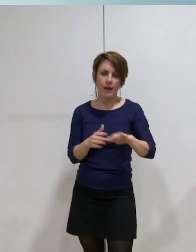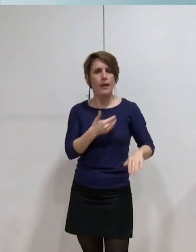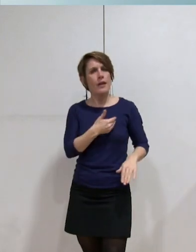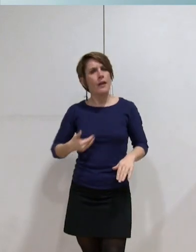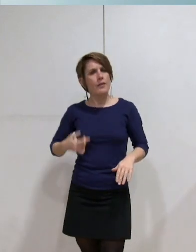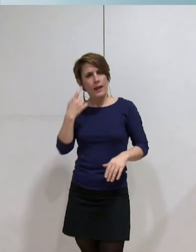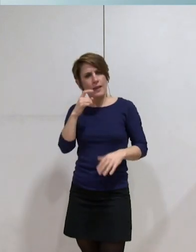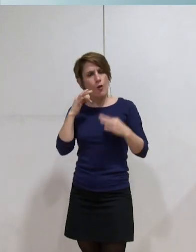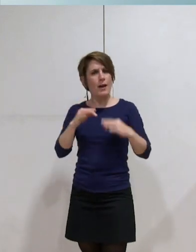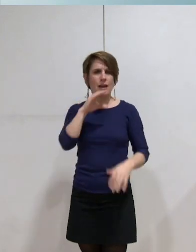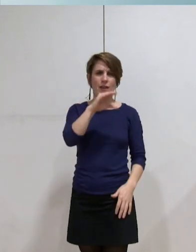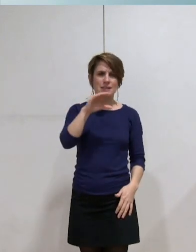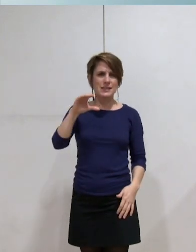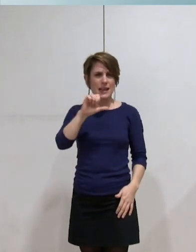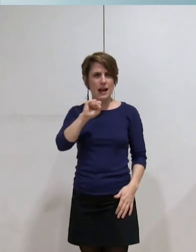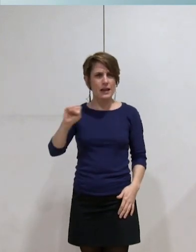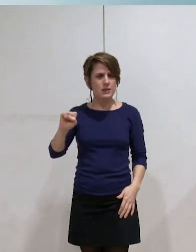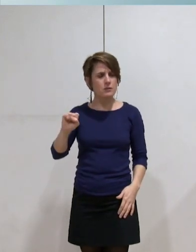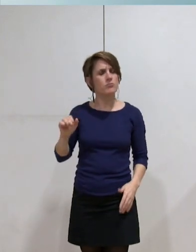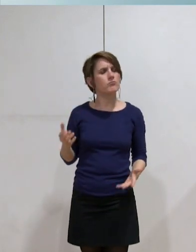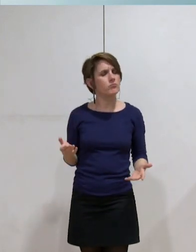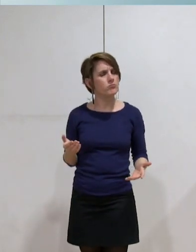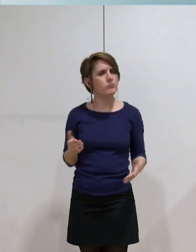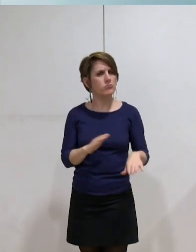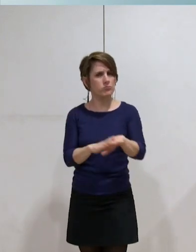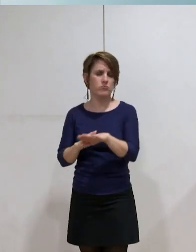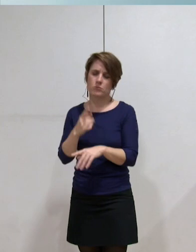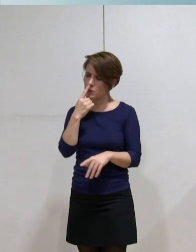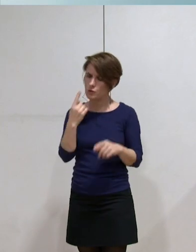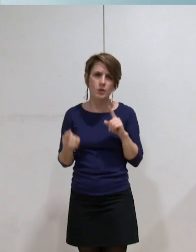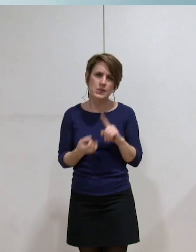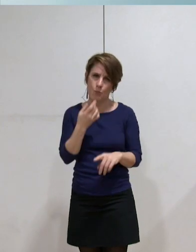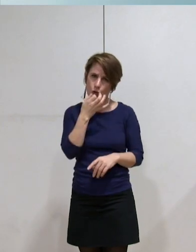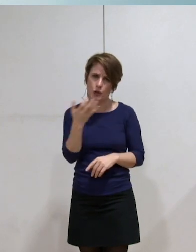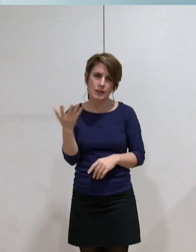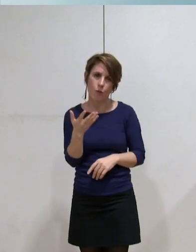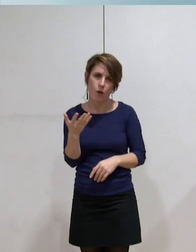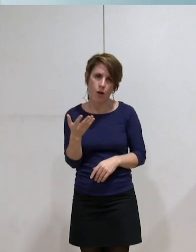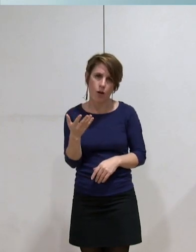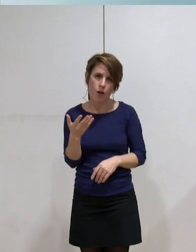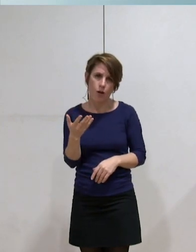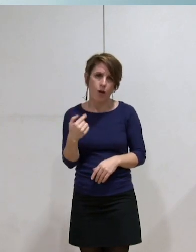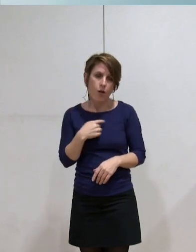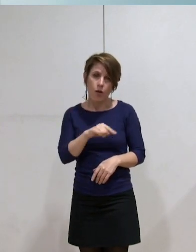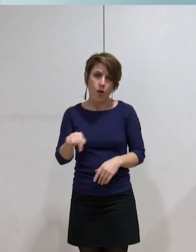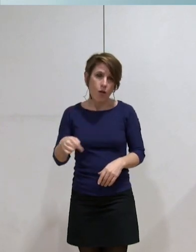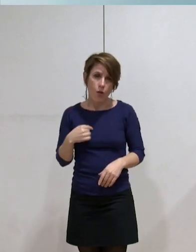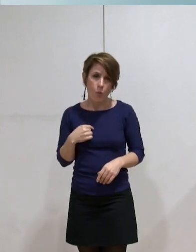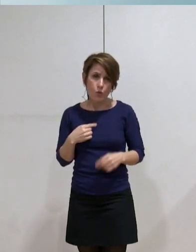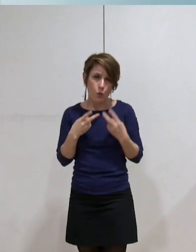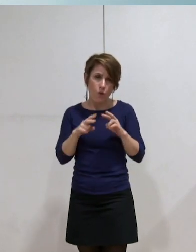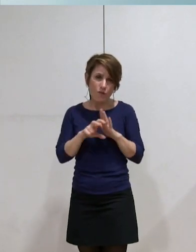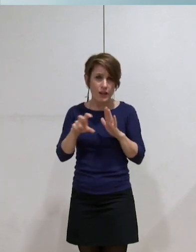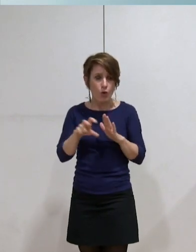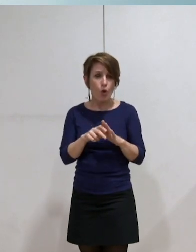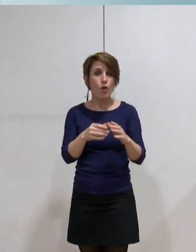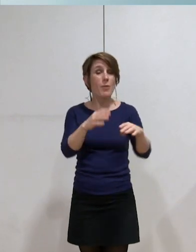le CCAS il me semble important de préciser qu'il n'y a aucun des invvestissements de notre collec activité sur